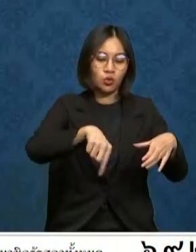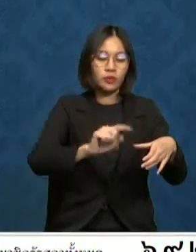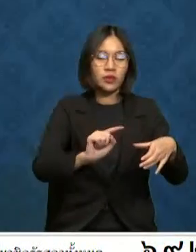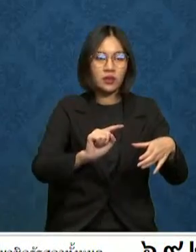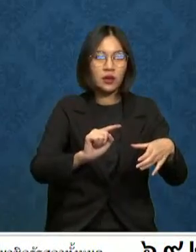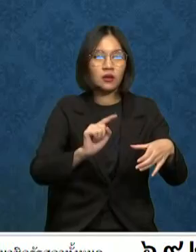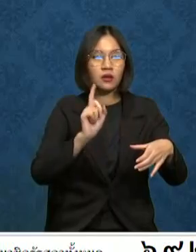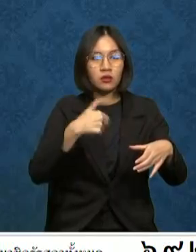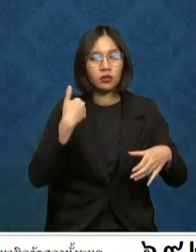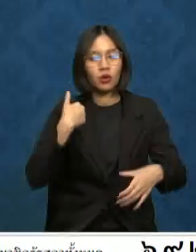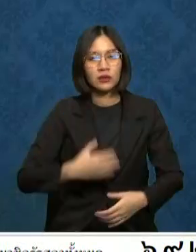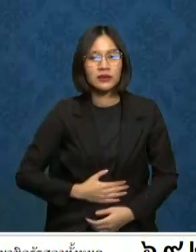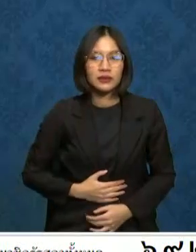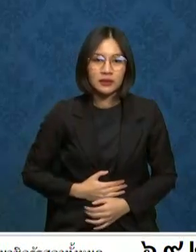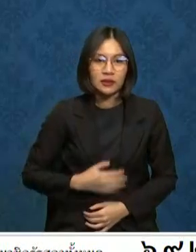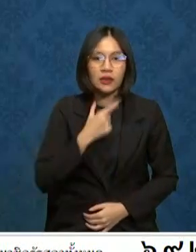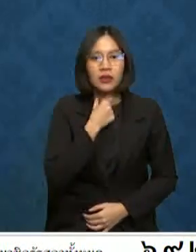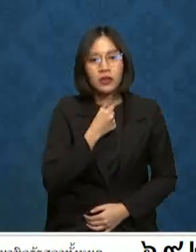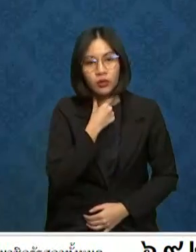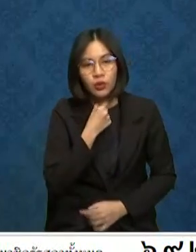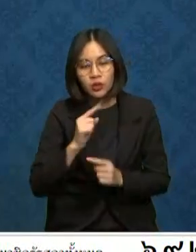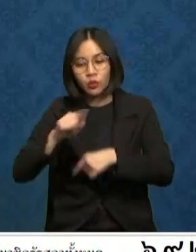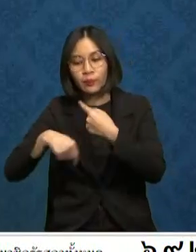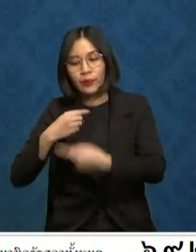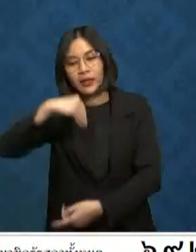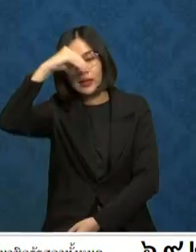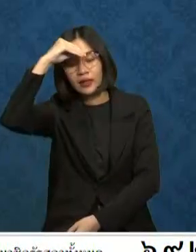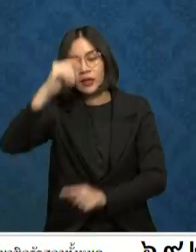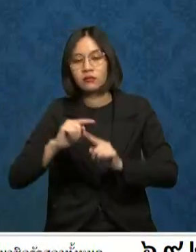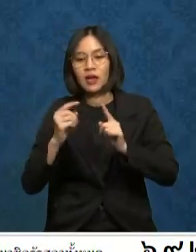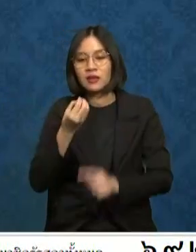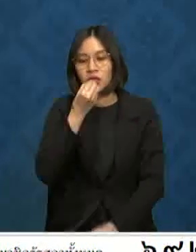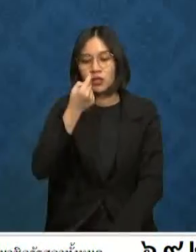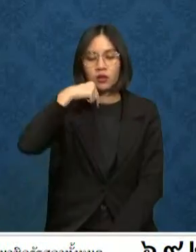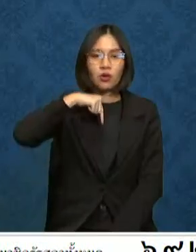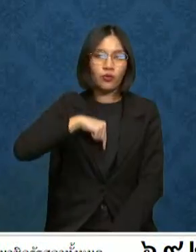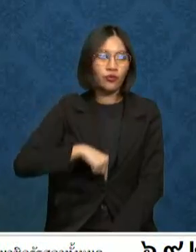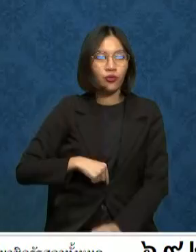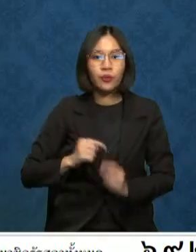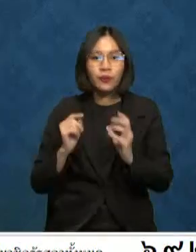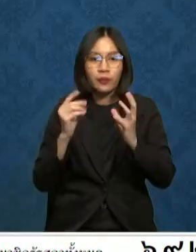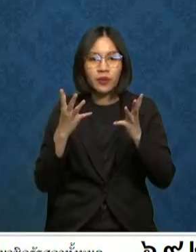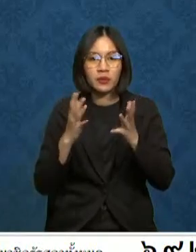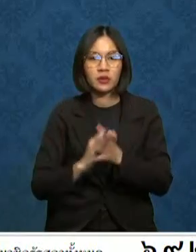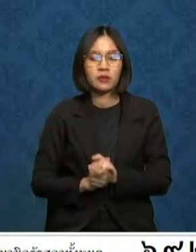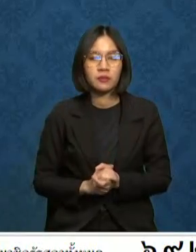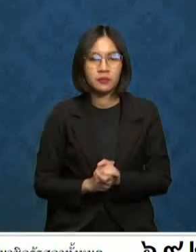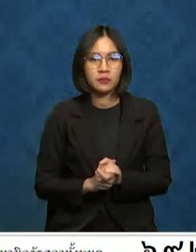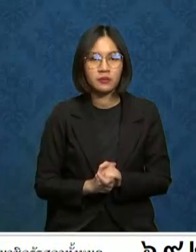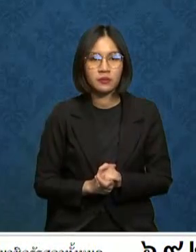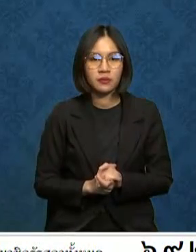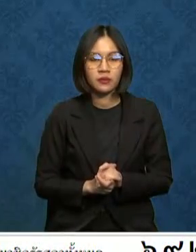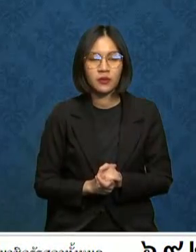ต้องหิ้วท้องไปเรียนหนังสือโดยไม่มีอาหารตกถึงท้องแม้แต่นิดเดียว